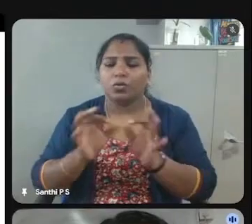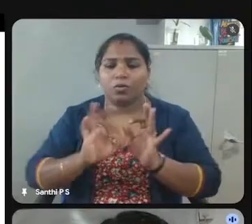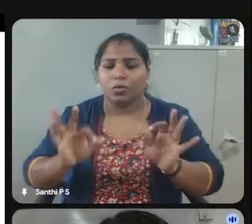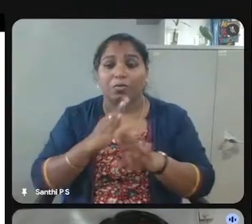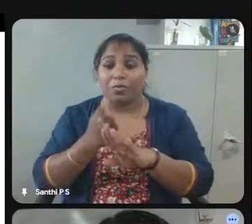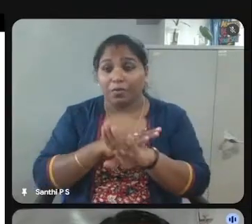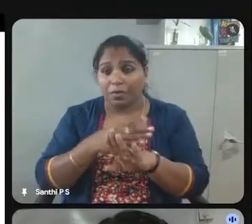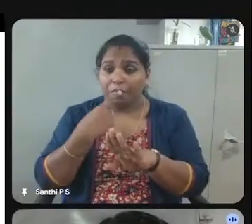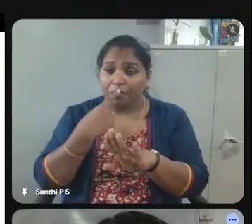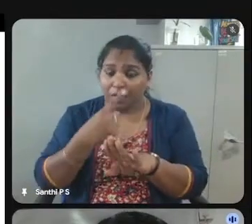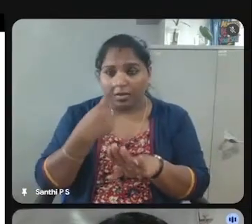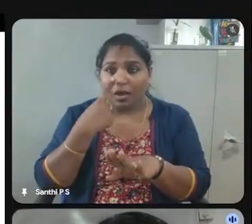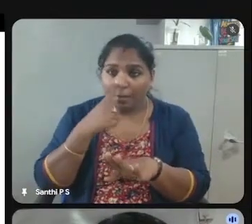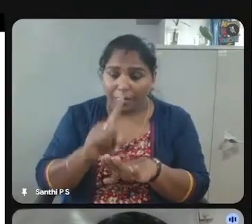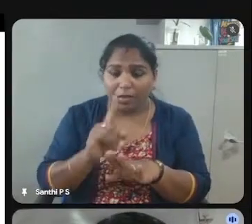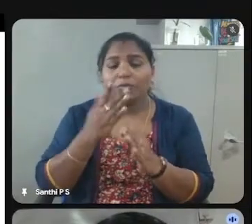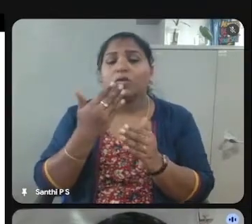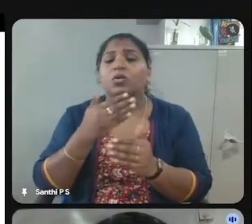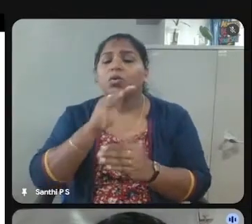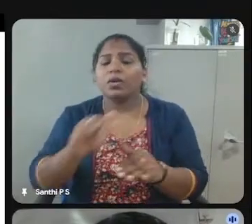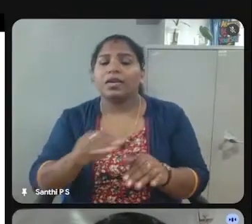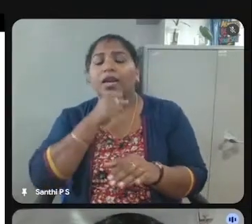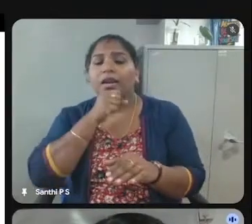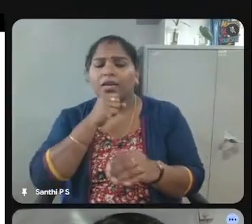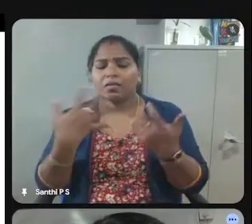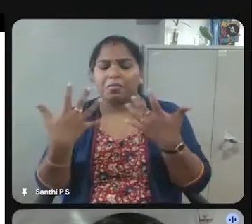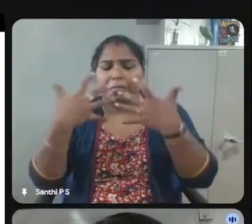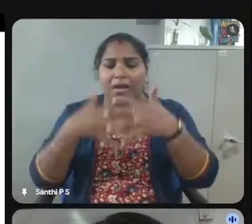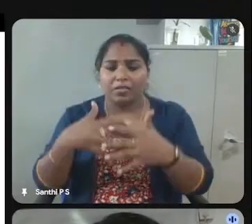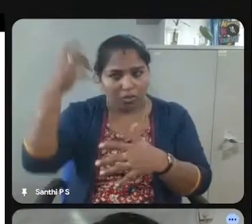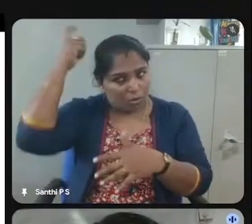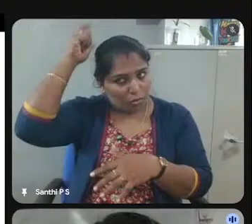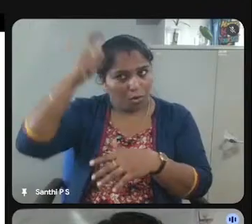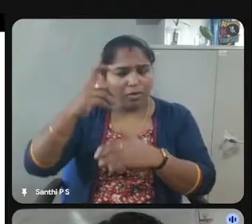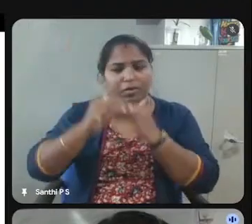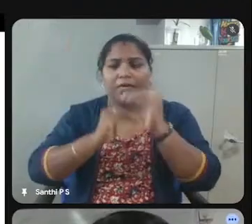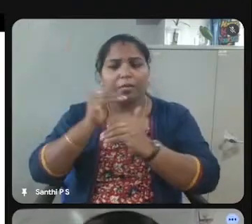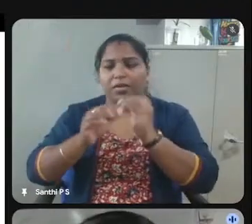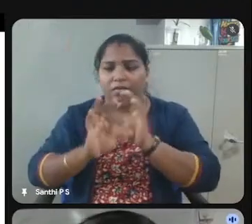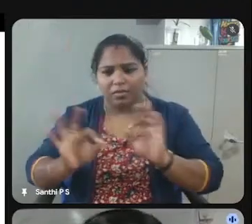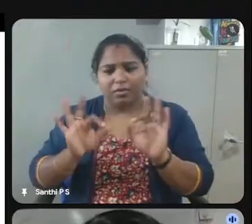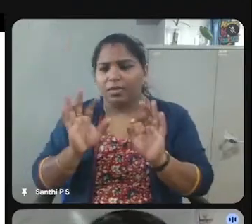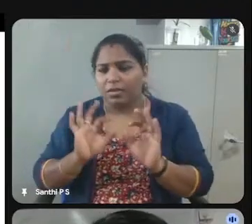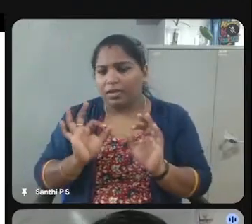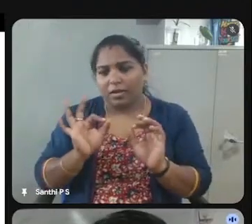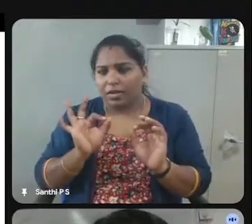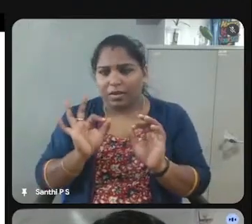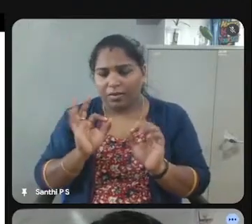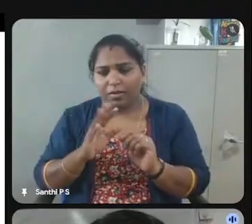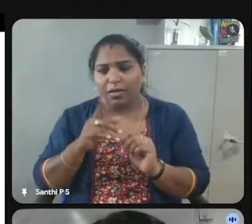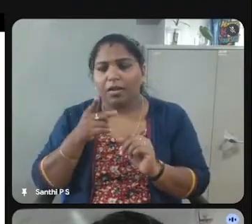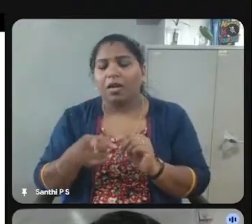പറഞ്ഞ അമ്മയ്ക്കും കുട്ടിക്ക് എന്താണ് പ്രായത്തിനനുസരിച്ചുള്ള ബൗദ്ധിക ഡെവലപ്മെന്റ്, ഇന്റലക്ച്വൽ ഡെവലപ്മെന്റ് ഇല്ല എന്ന് പറഞ്ഞു.